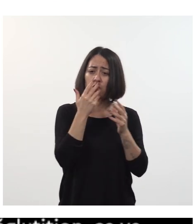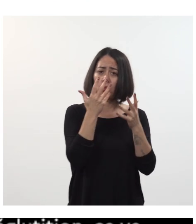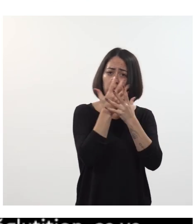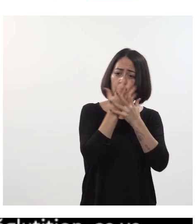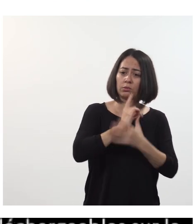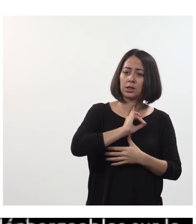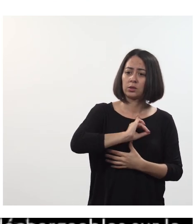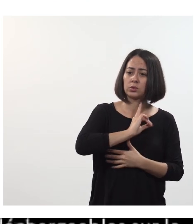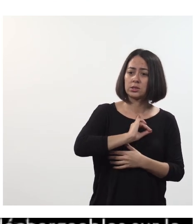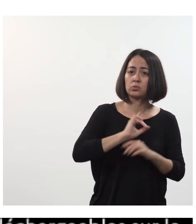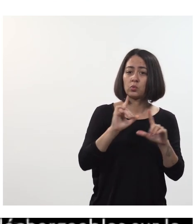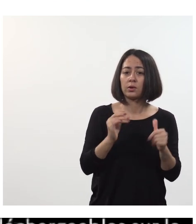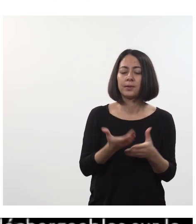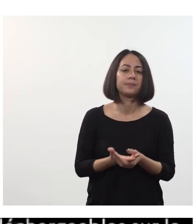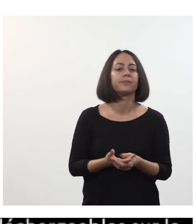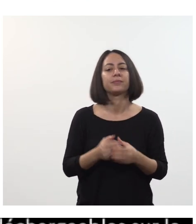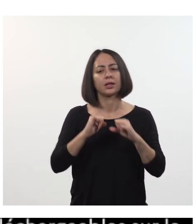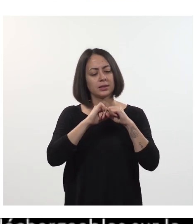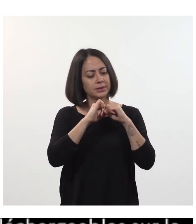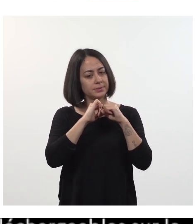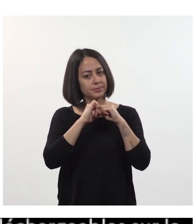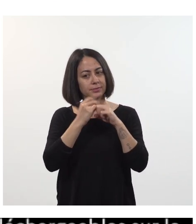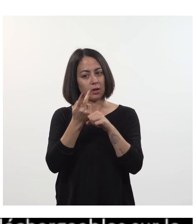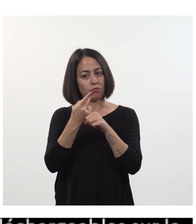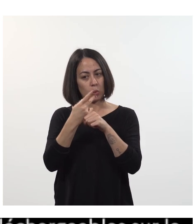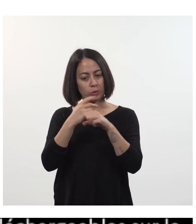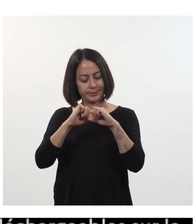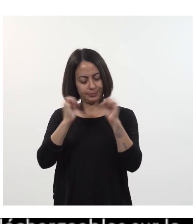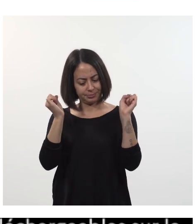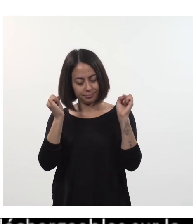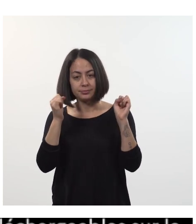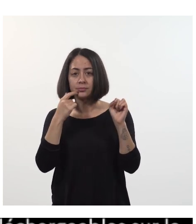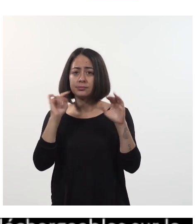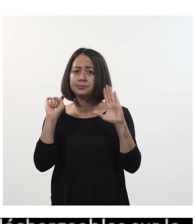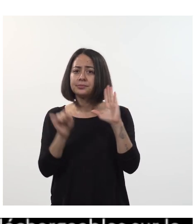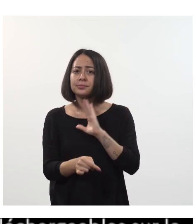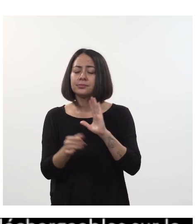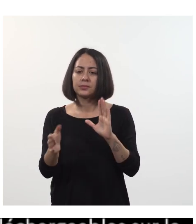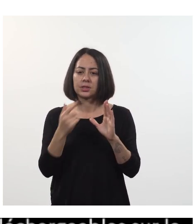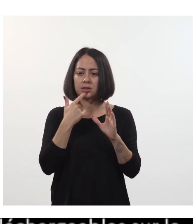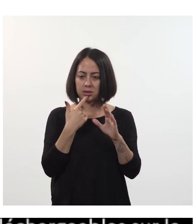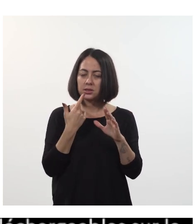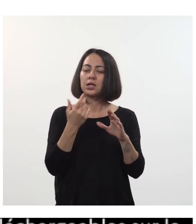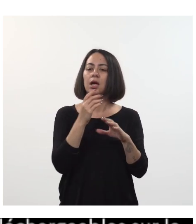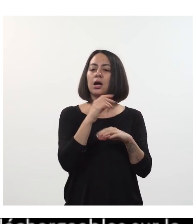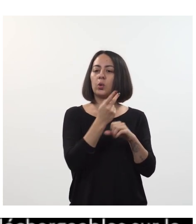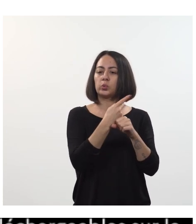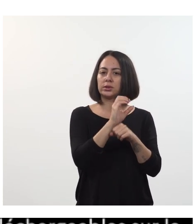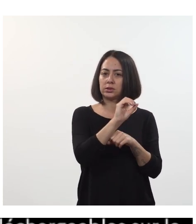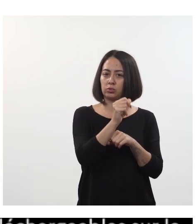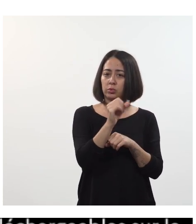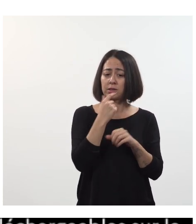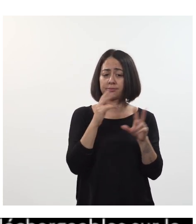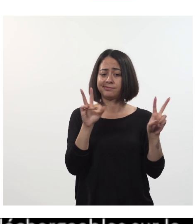Si on rentre un petit peu plus en détail dans les outils, donc au niveau des outils numériques, donc Clinibot qui est un